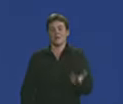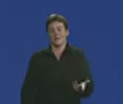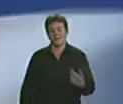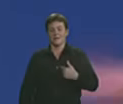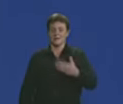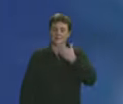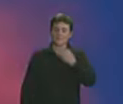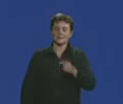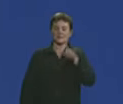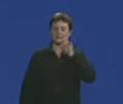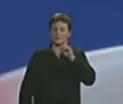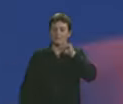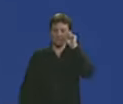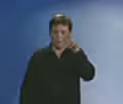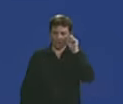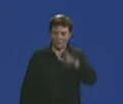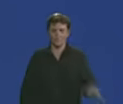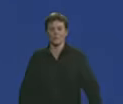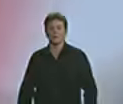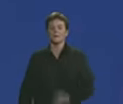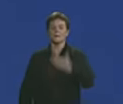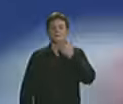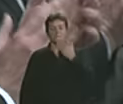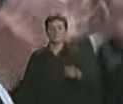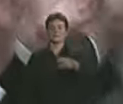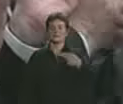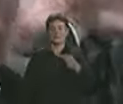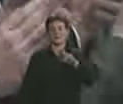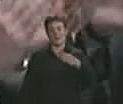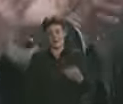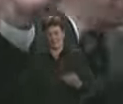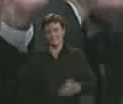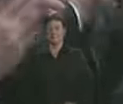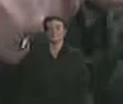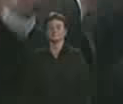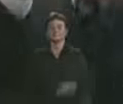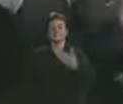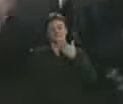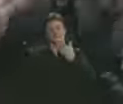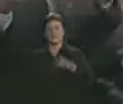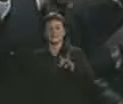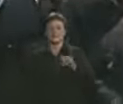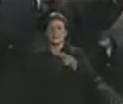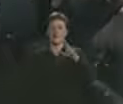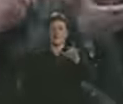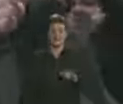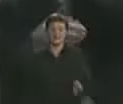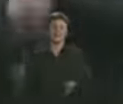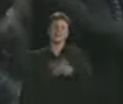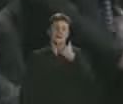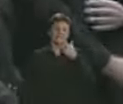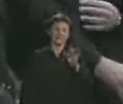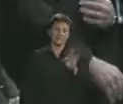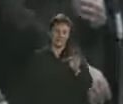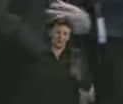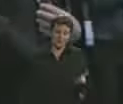Merci à Nadine Morano. Merci à Nathalie Kosciusko-Morizet. Merci à Henri Rincourt. Merci